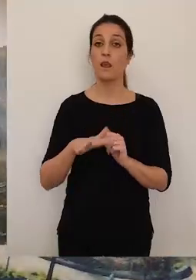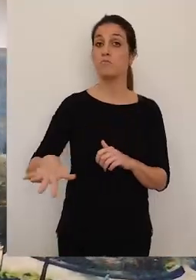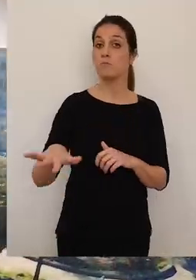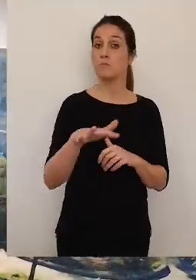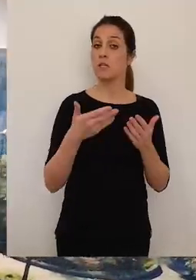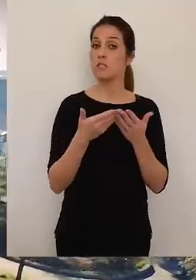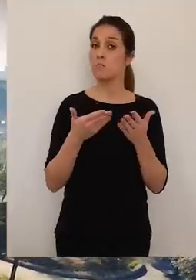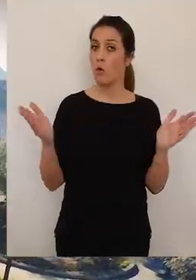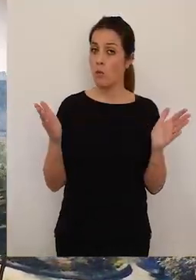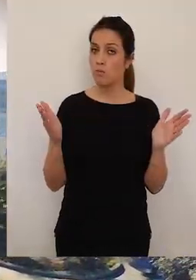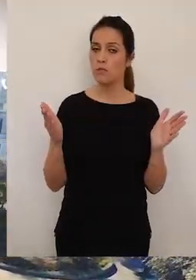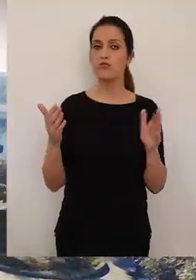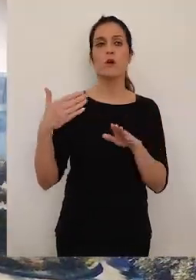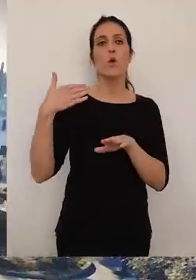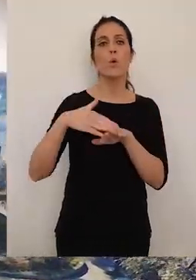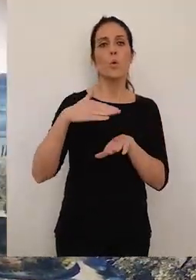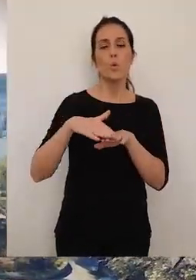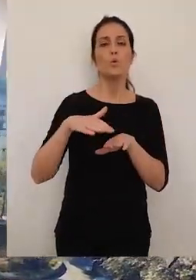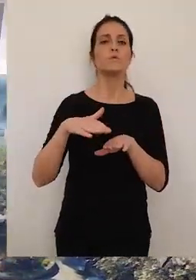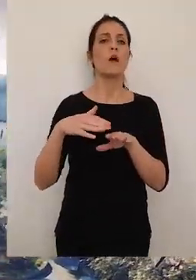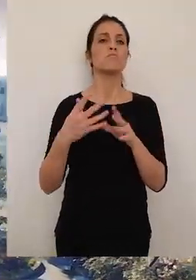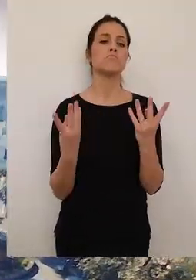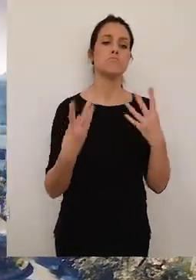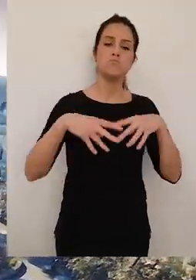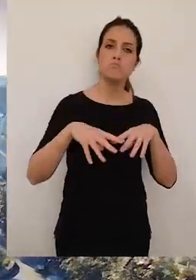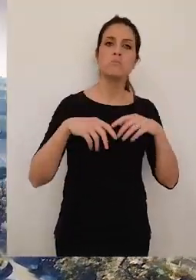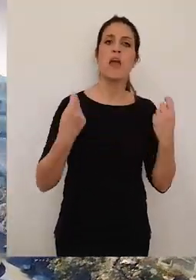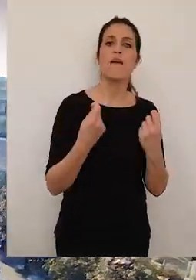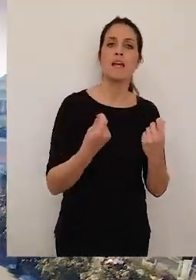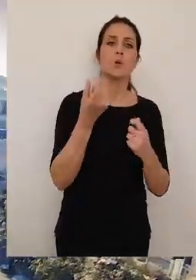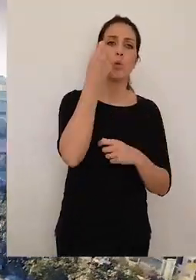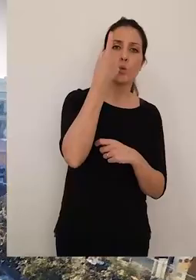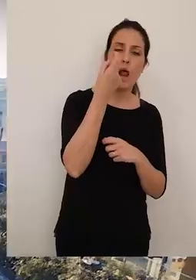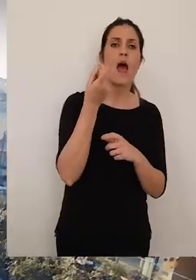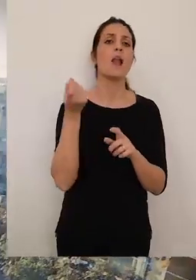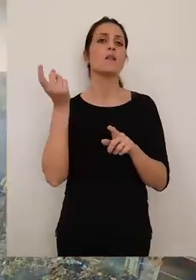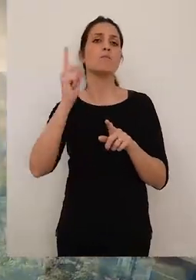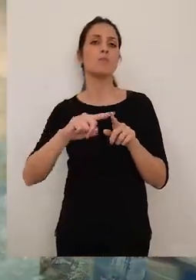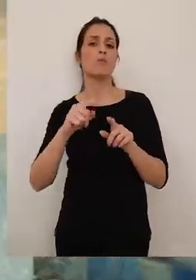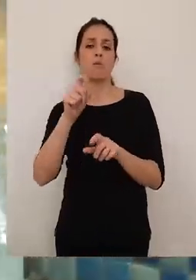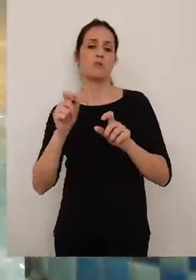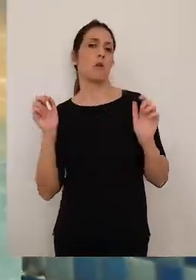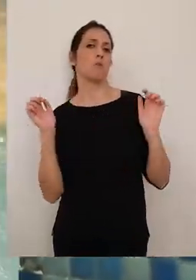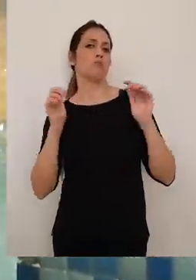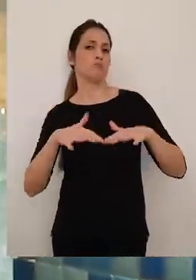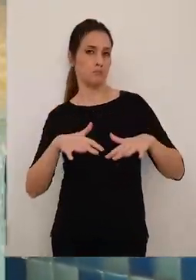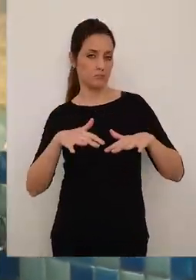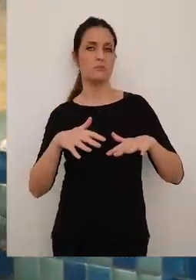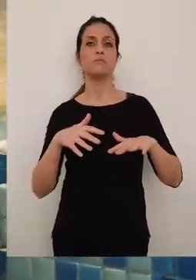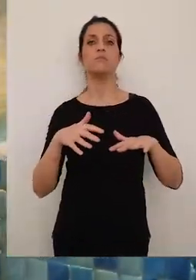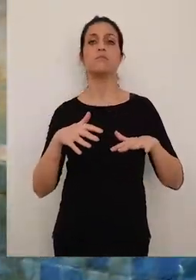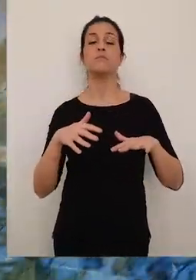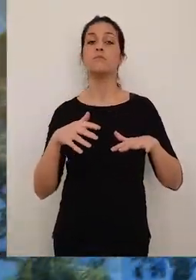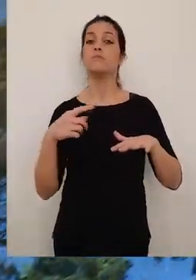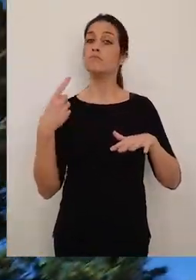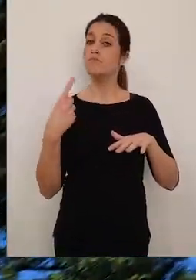Spazi pubblici sono utilizzati spesso come location di eventi culturali e di intrattenimento e rappresentano un fiore all'occhiello della